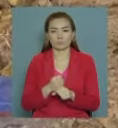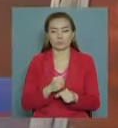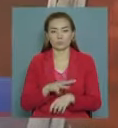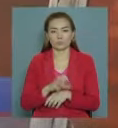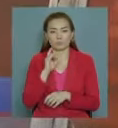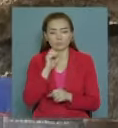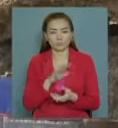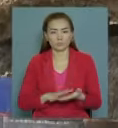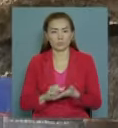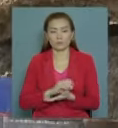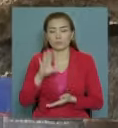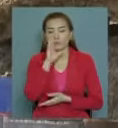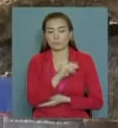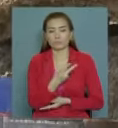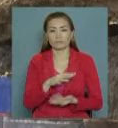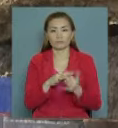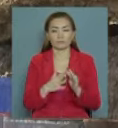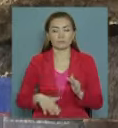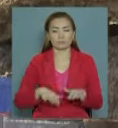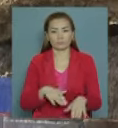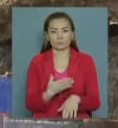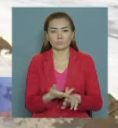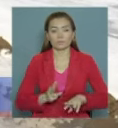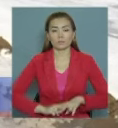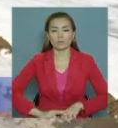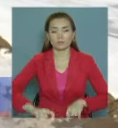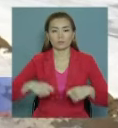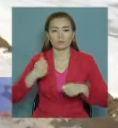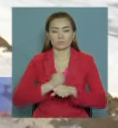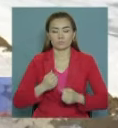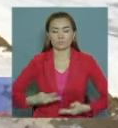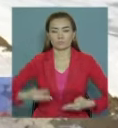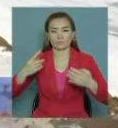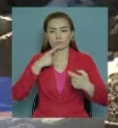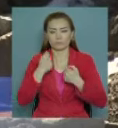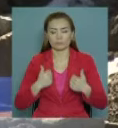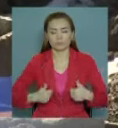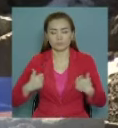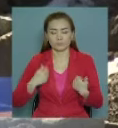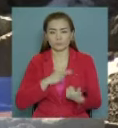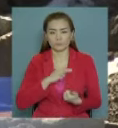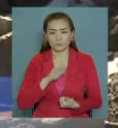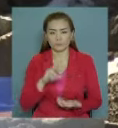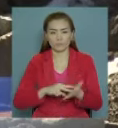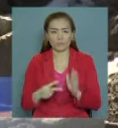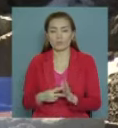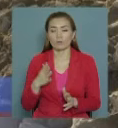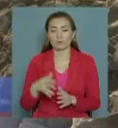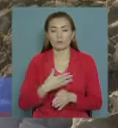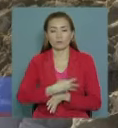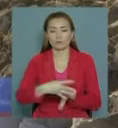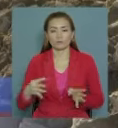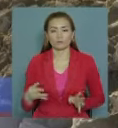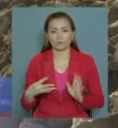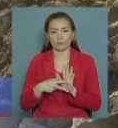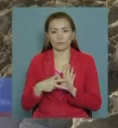станций. В двух селах, расположенных у подножия крутого обрыва, проводятся работы укрепления берегов реки. Планируется охватить территорию